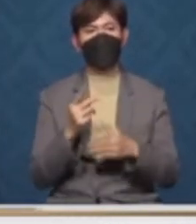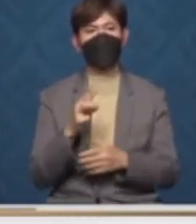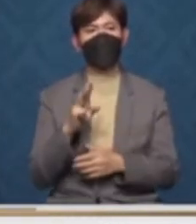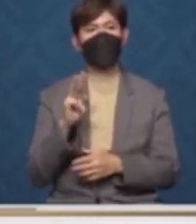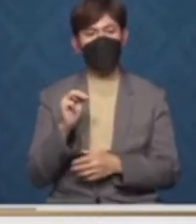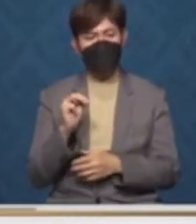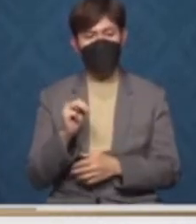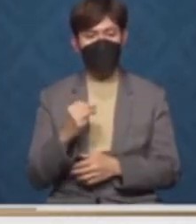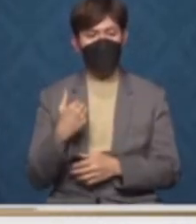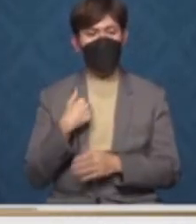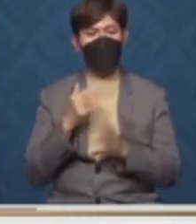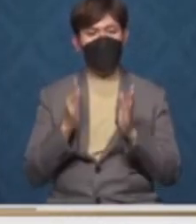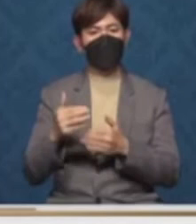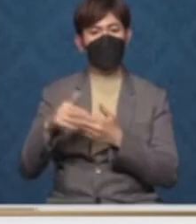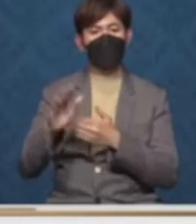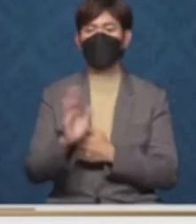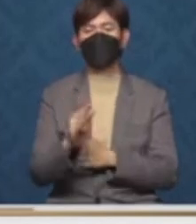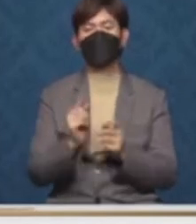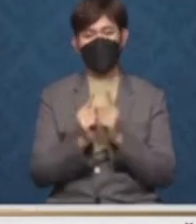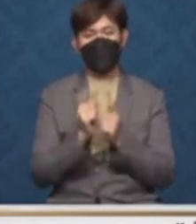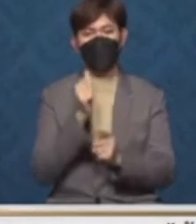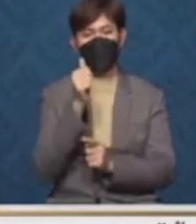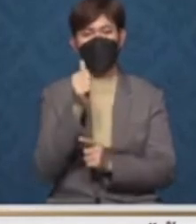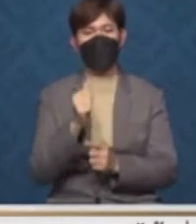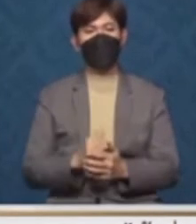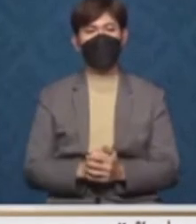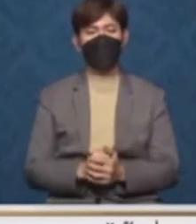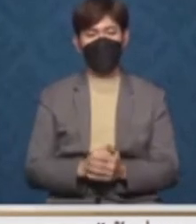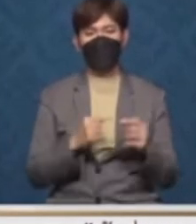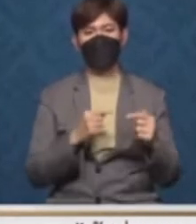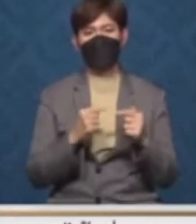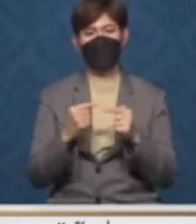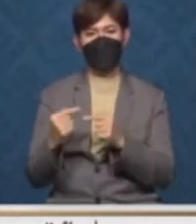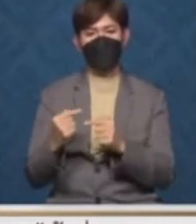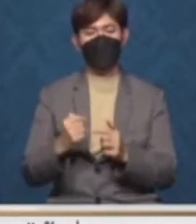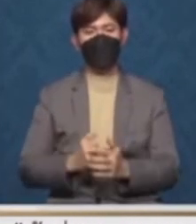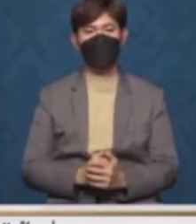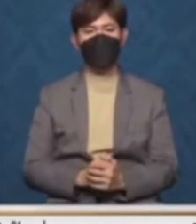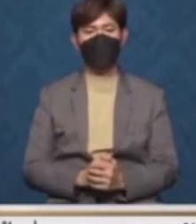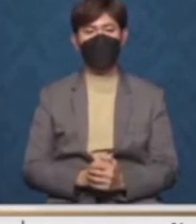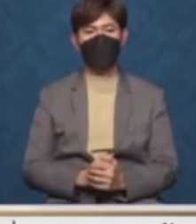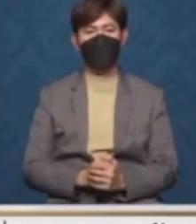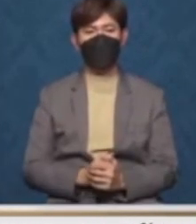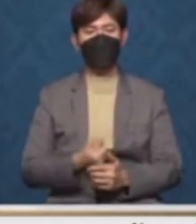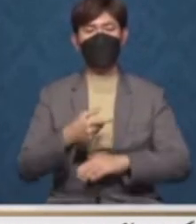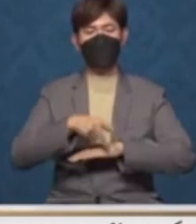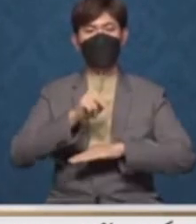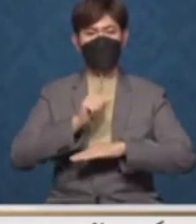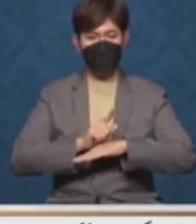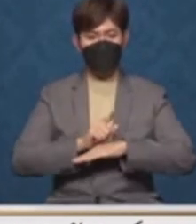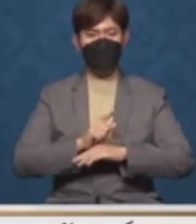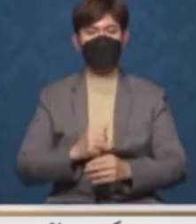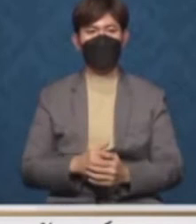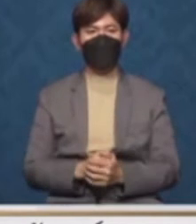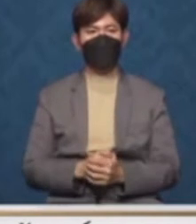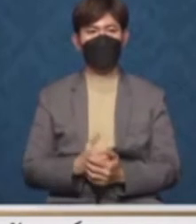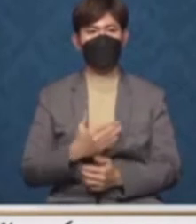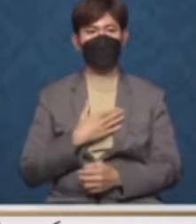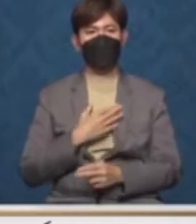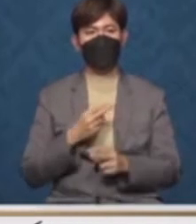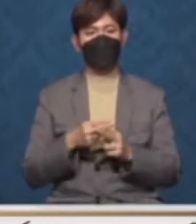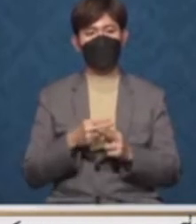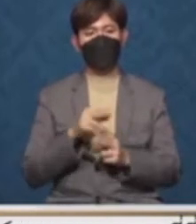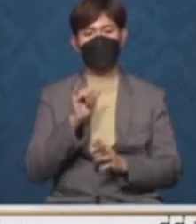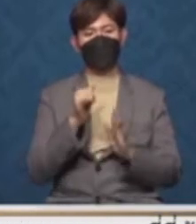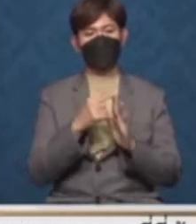อกนะครับได้ครับเชิญครับ ครับกราบเรียนท่านประธานที่เคารพครับก ับผมนายยุทธพงศ์จ